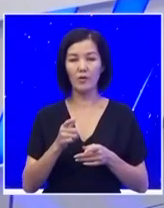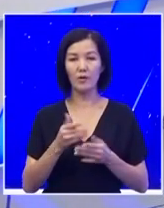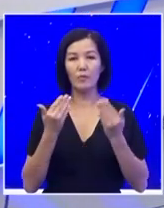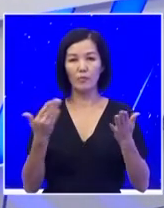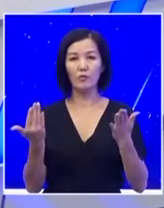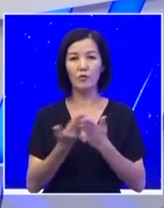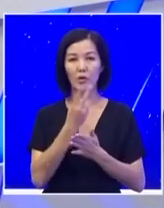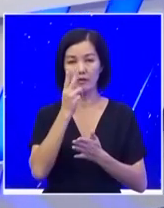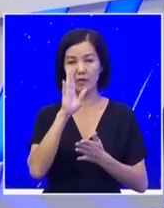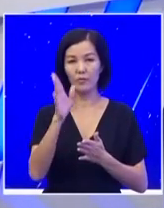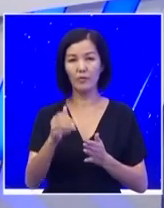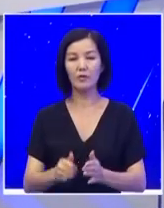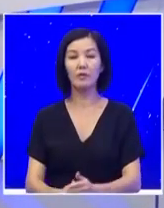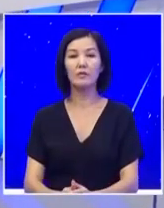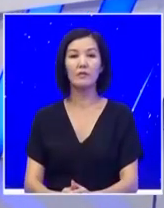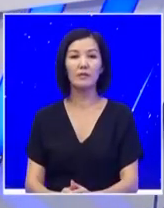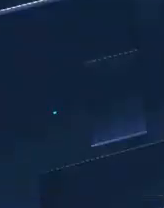Қымбатты көрермен, бүгін көретіндеріңіз.